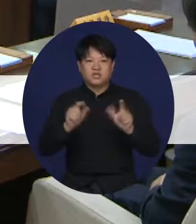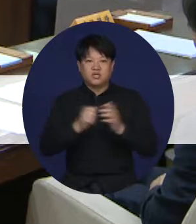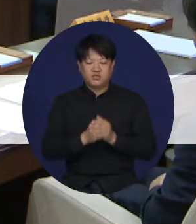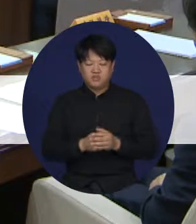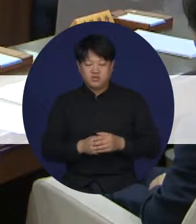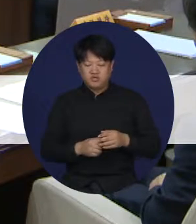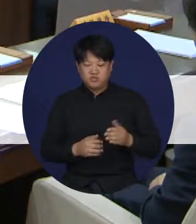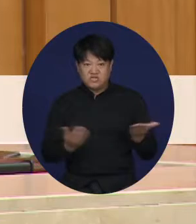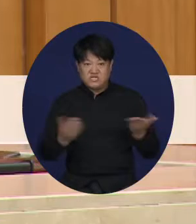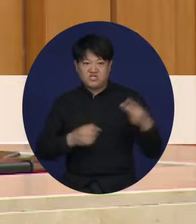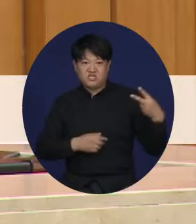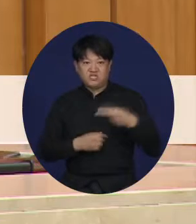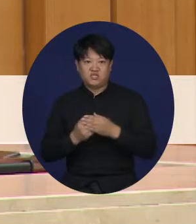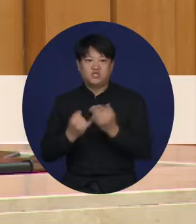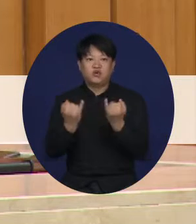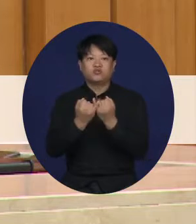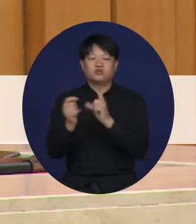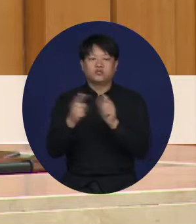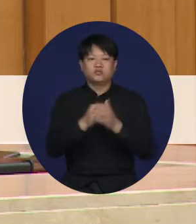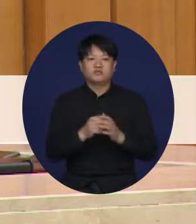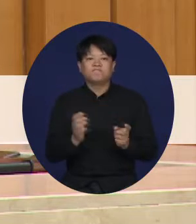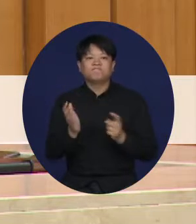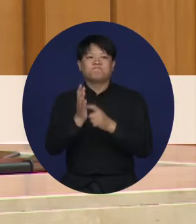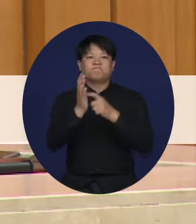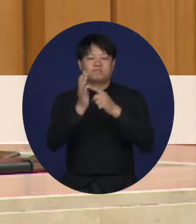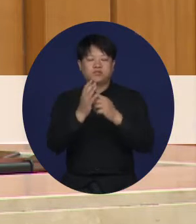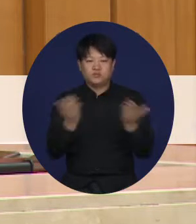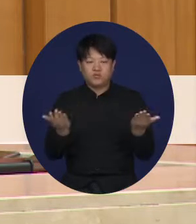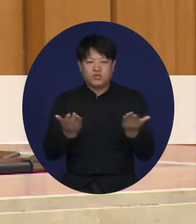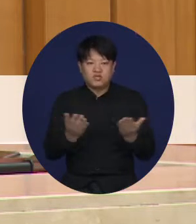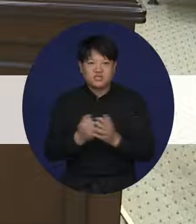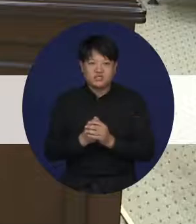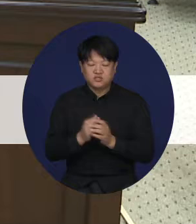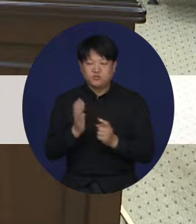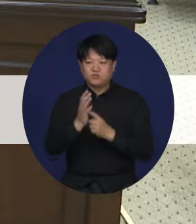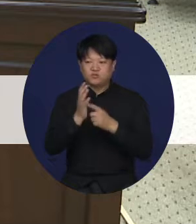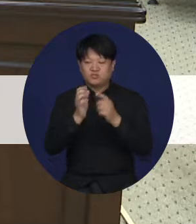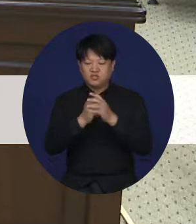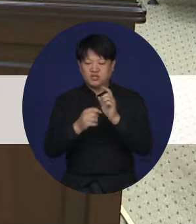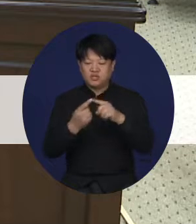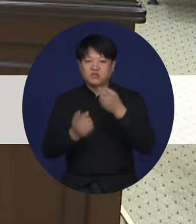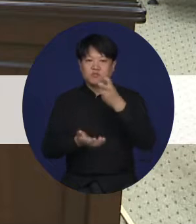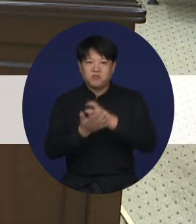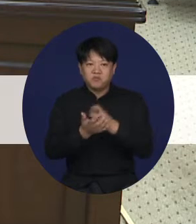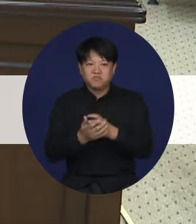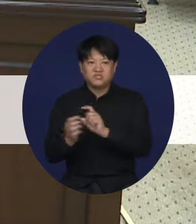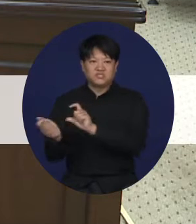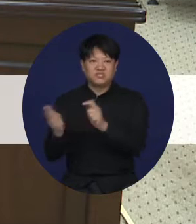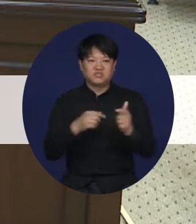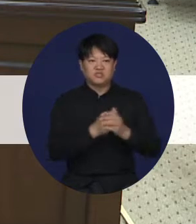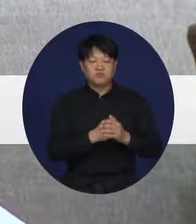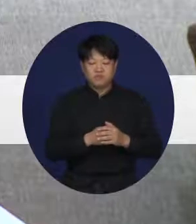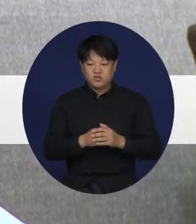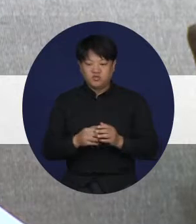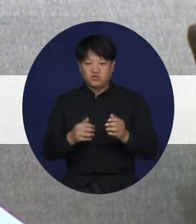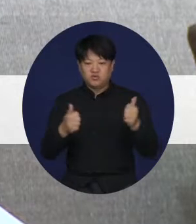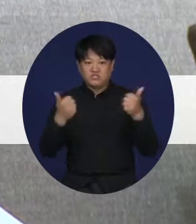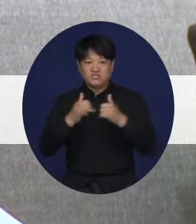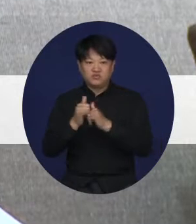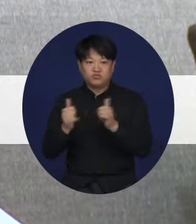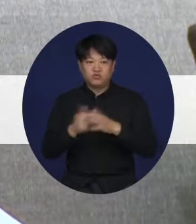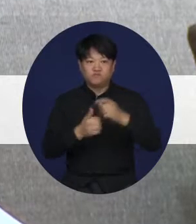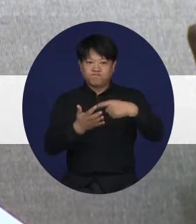마지막 날인 23일에는 포항시 경력 단절 여성 등의 경제 활동 촉진에 관한 조례안 황씨 공무원 직무발명